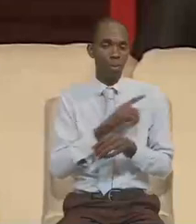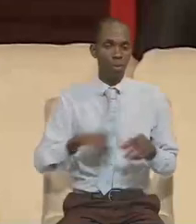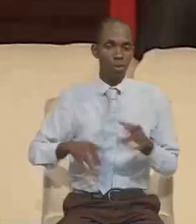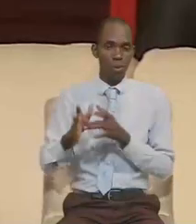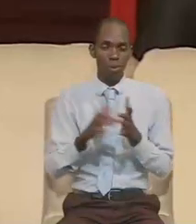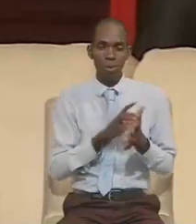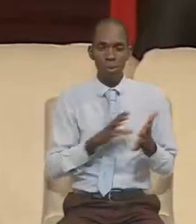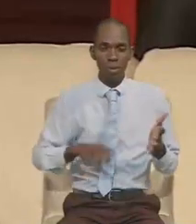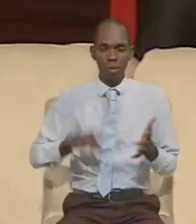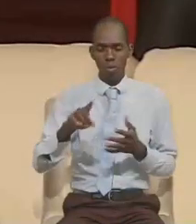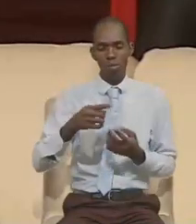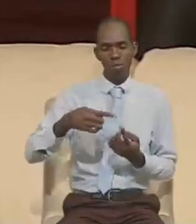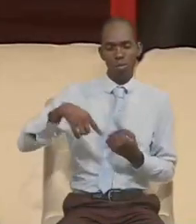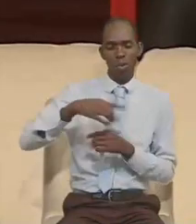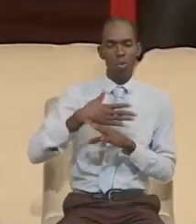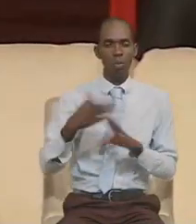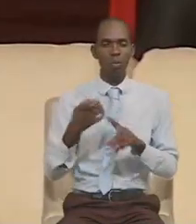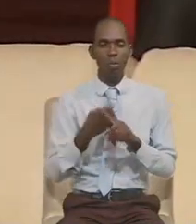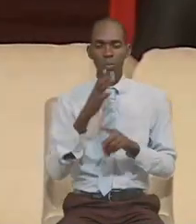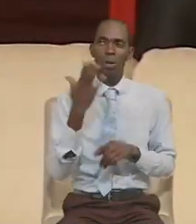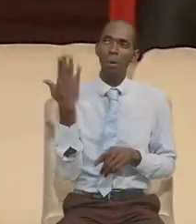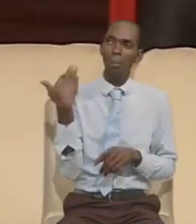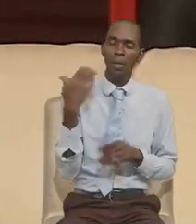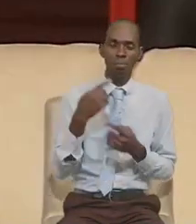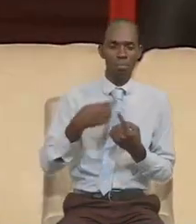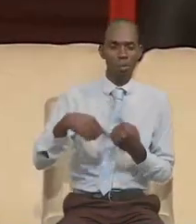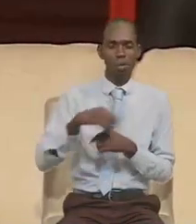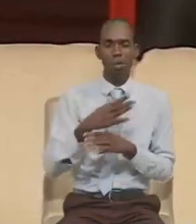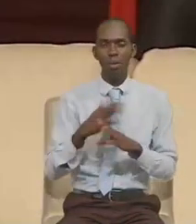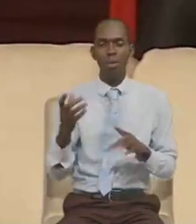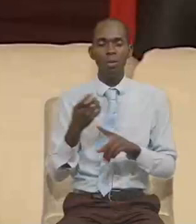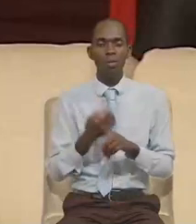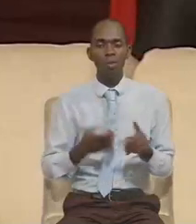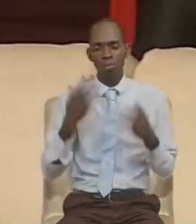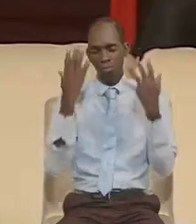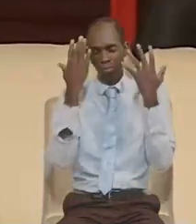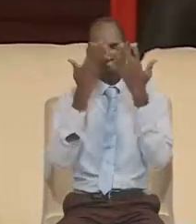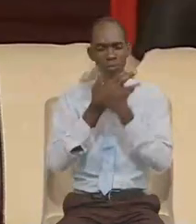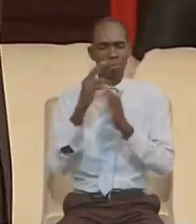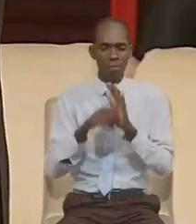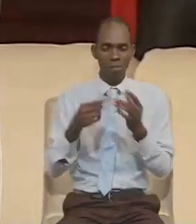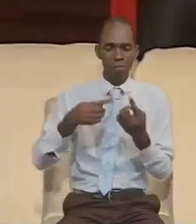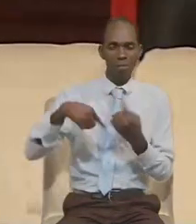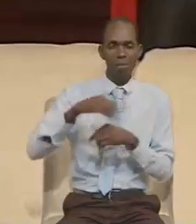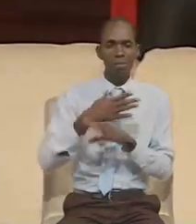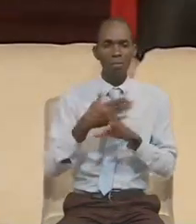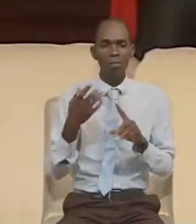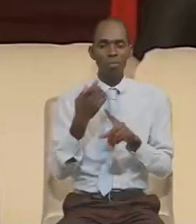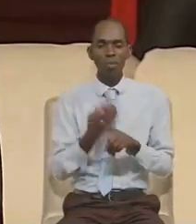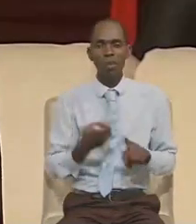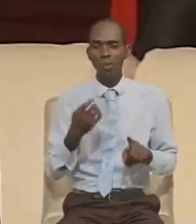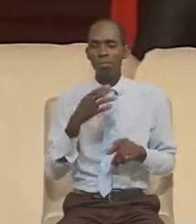votre passé, vous vous détournez des ténèbres, vous vous détournez de votre faiblesse, vous vous détournez de vos